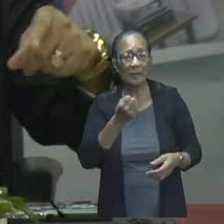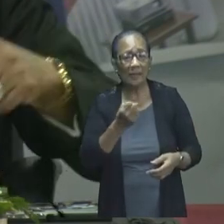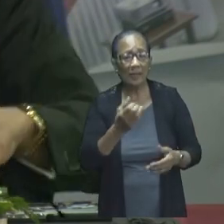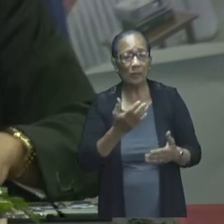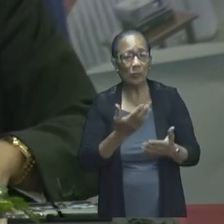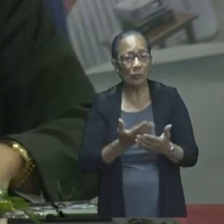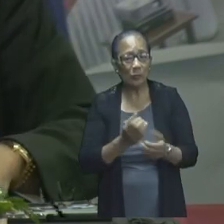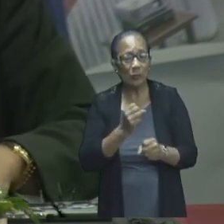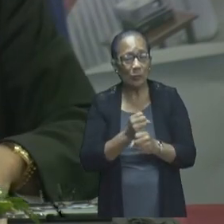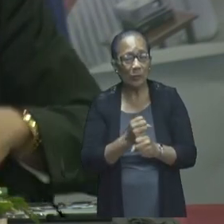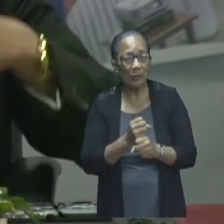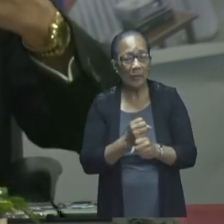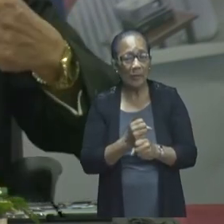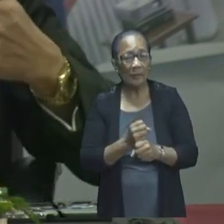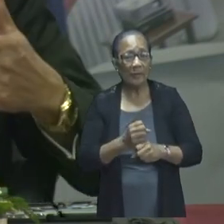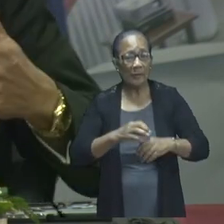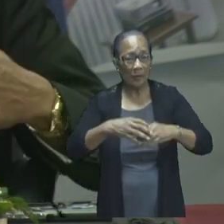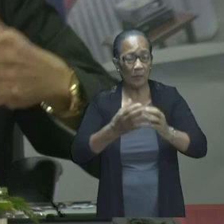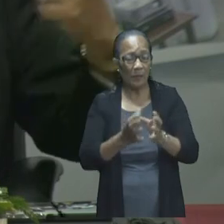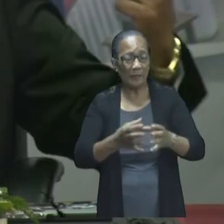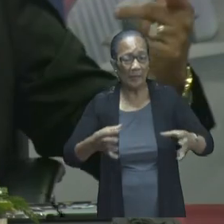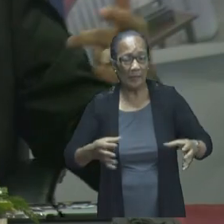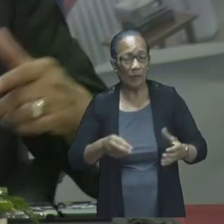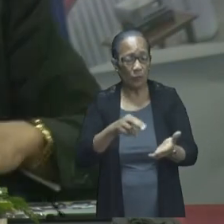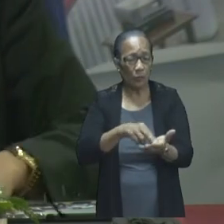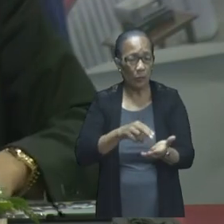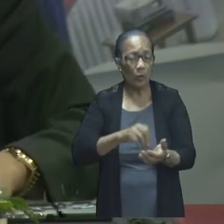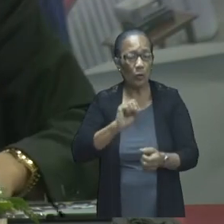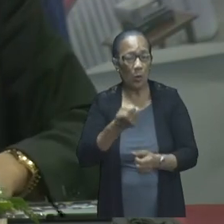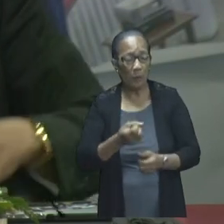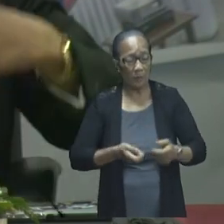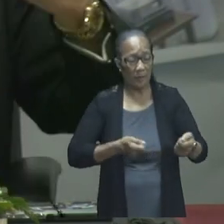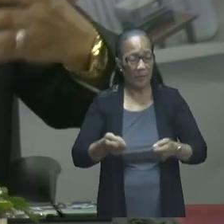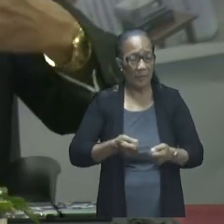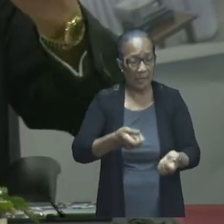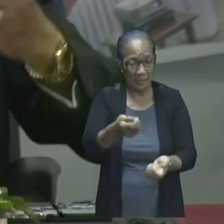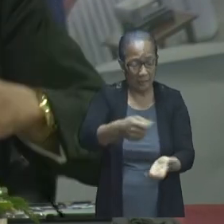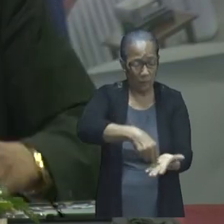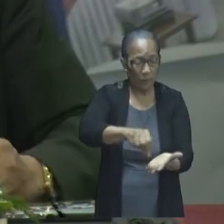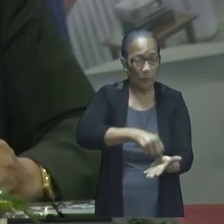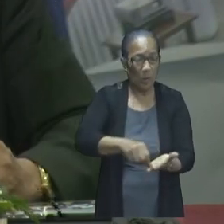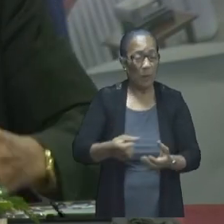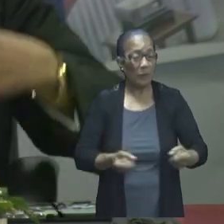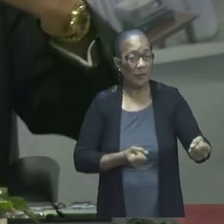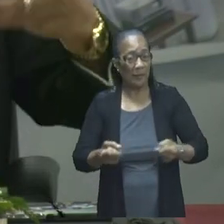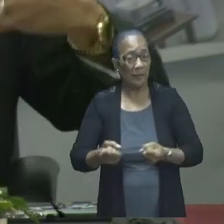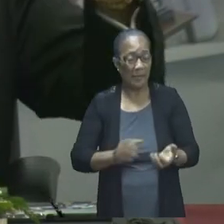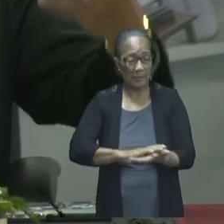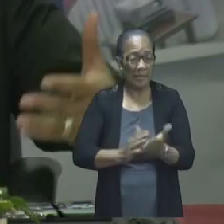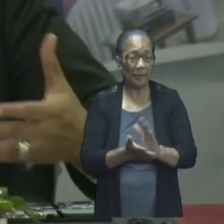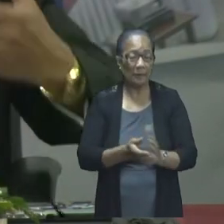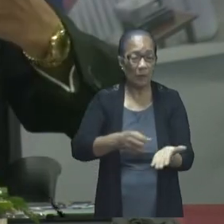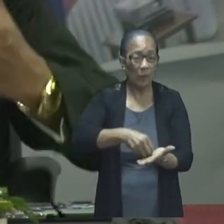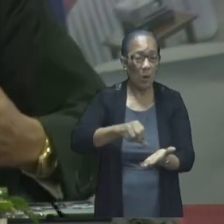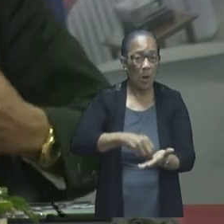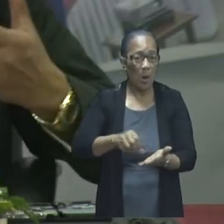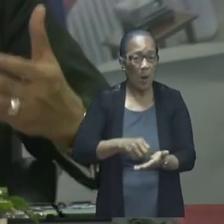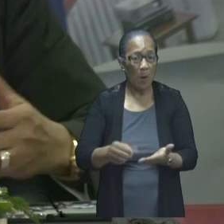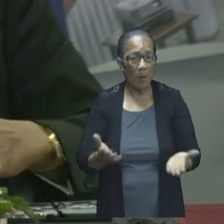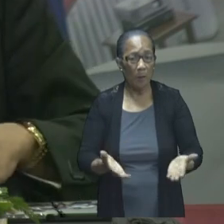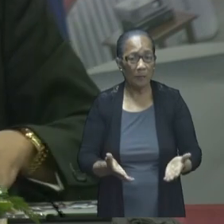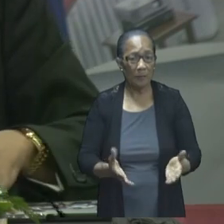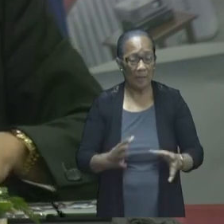parastatalen bedrijven de meeste daarvan gebruikt we hebben om de regering te financieren andere genus handelingen te financieren om de regeringsfunctionaris en te faciliteren